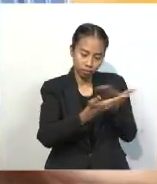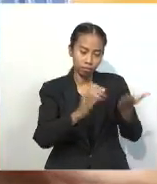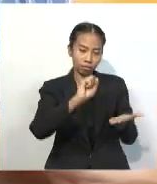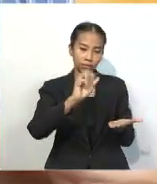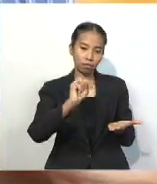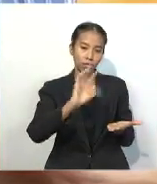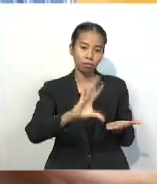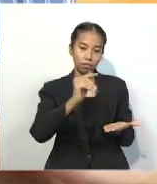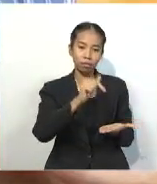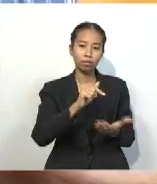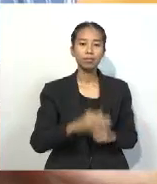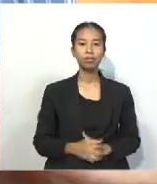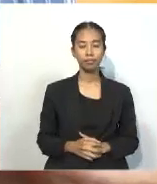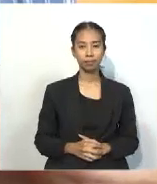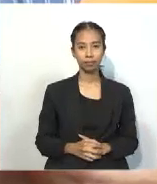ค่ะ